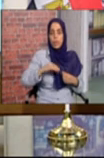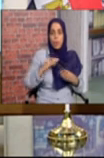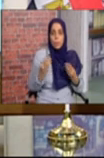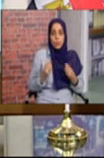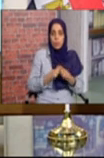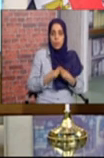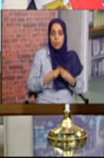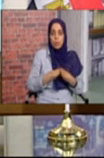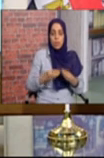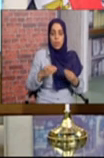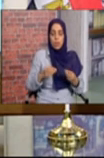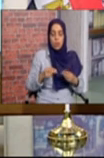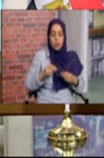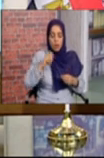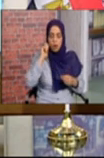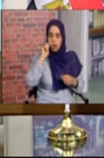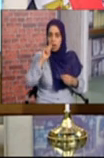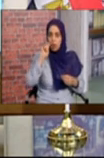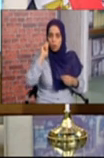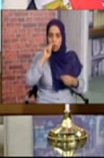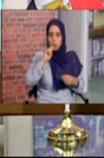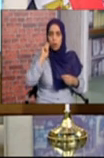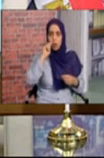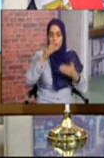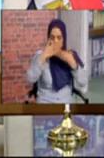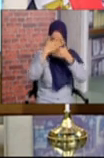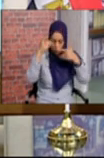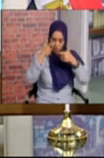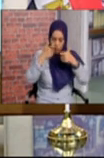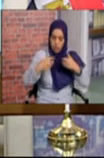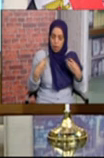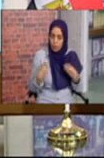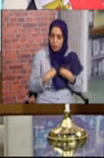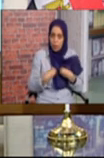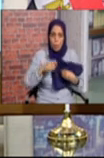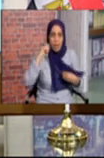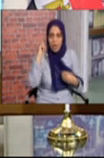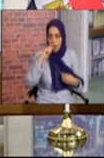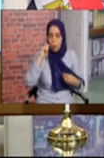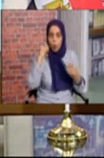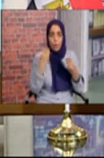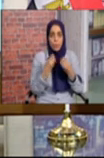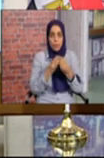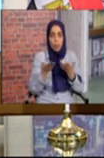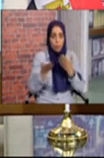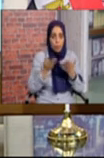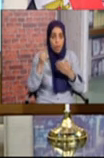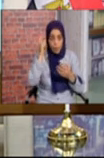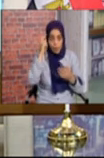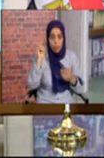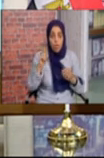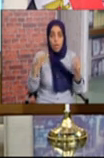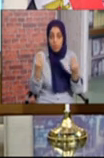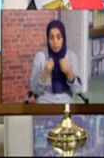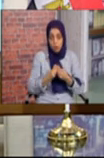لان العنف يعني حضرتك النهارده لما بتتعامل مع عدوك او في فكره بينك وبينه خلينا